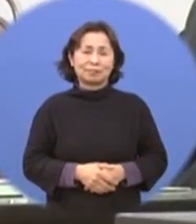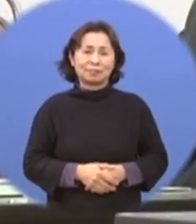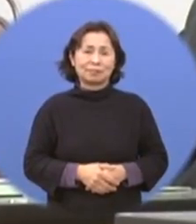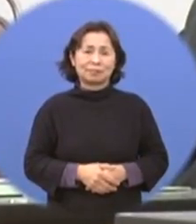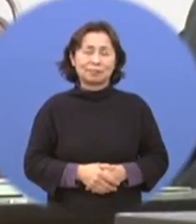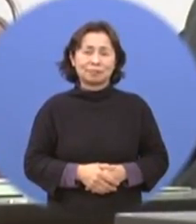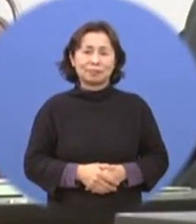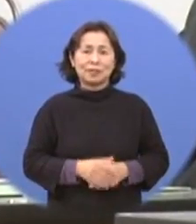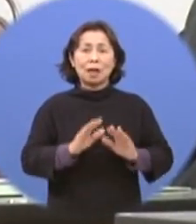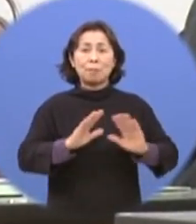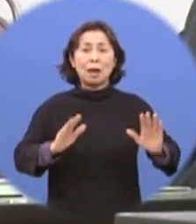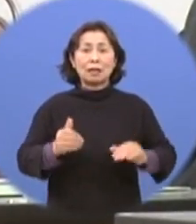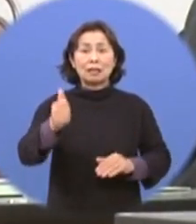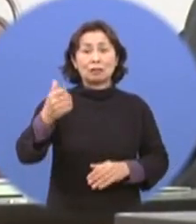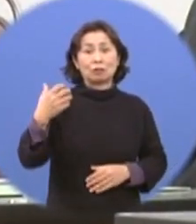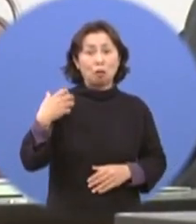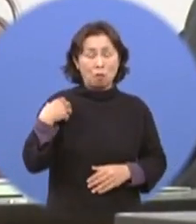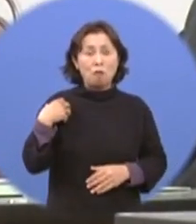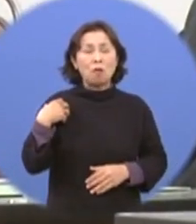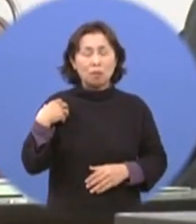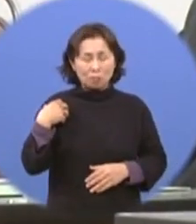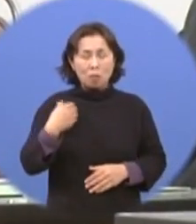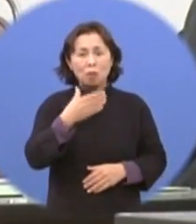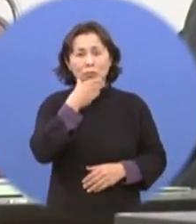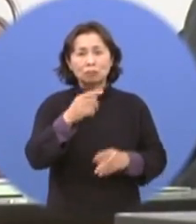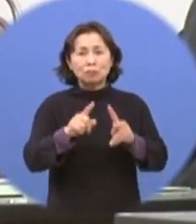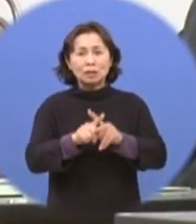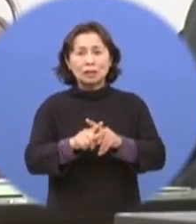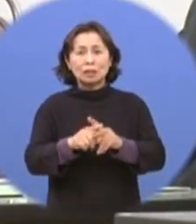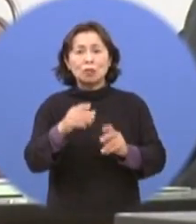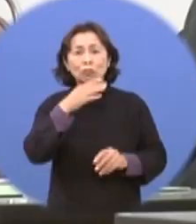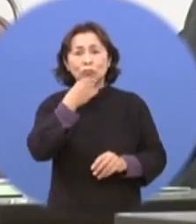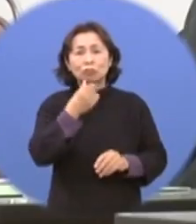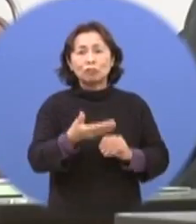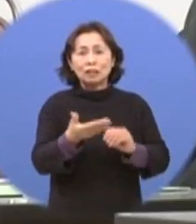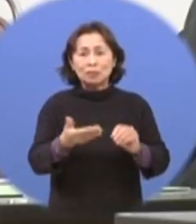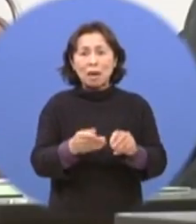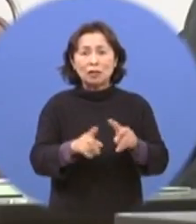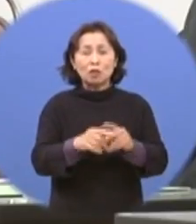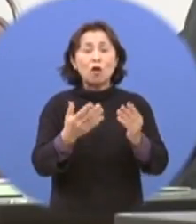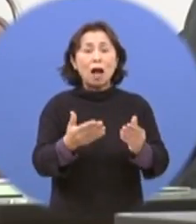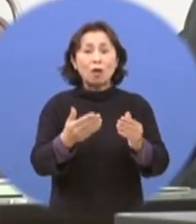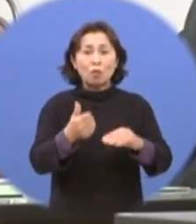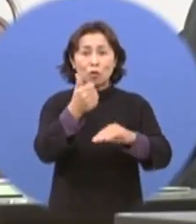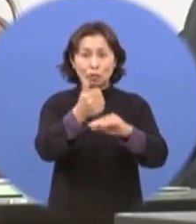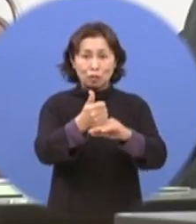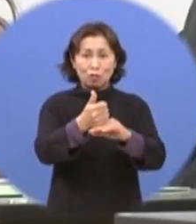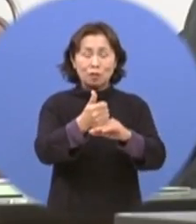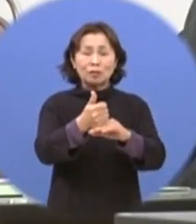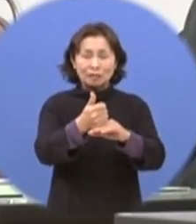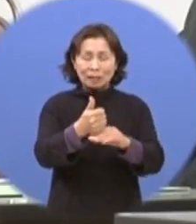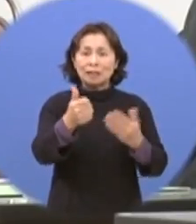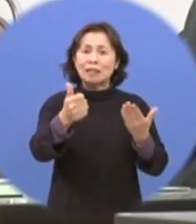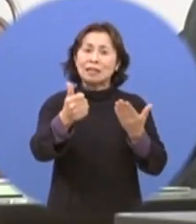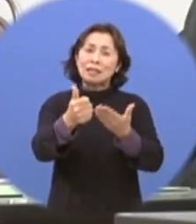パネリストを務めた和歌山市立福島小学校辻本校長にお聞きしました